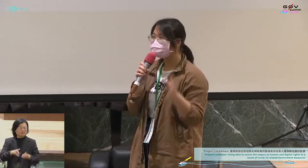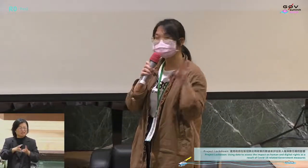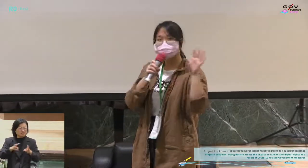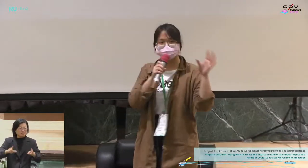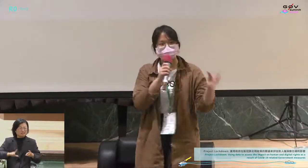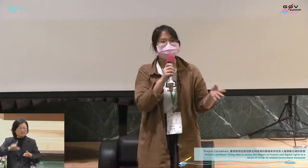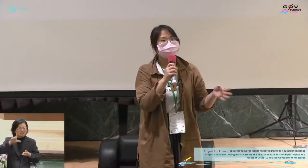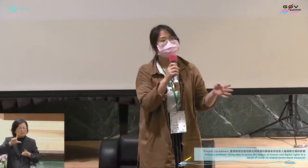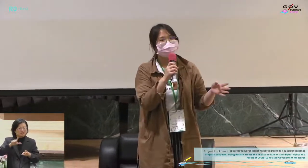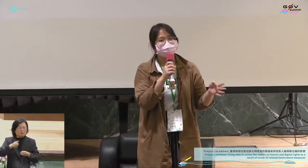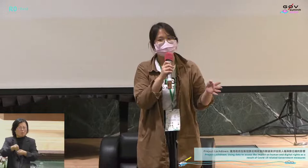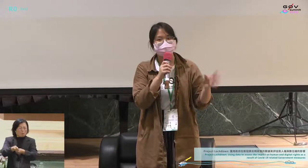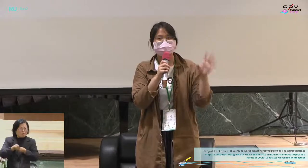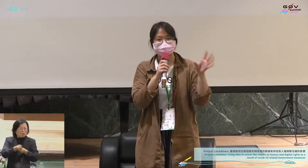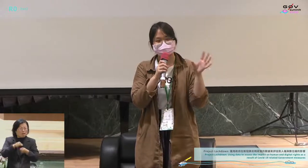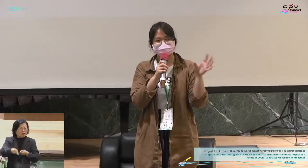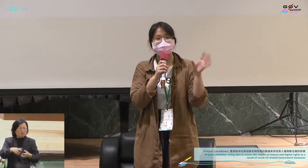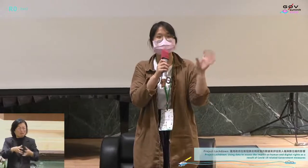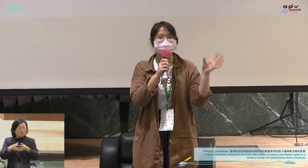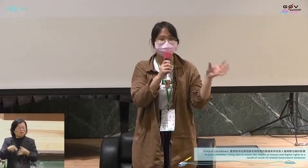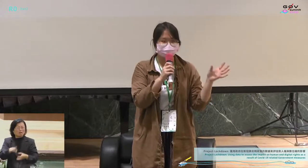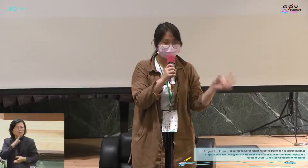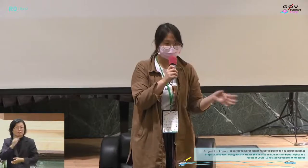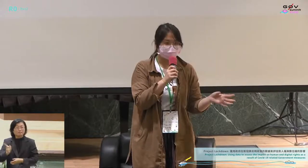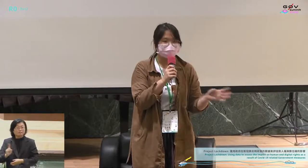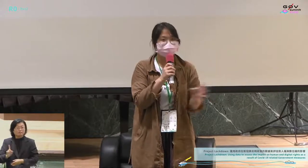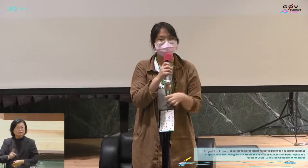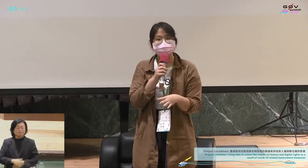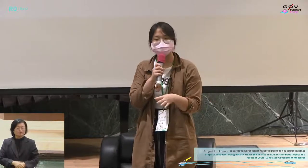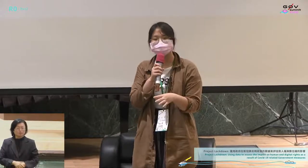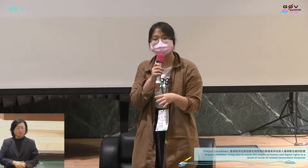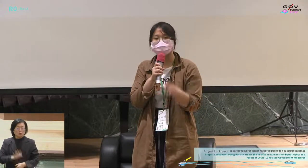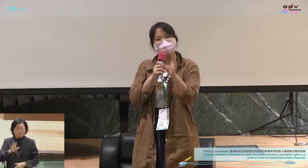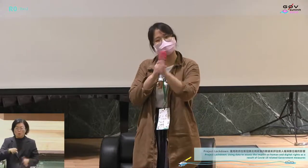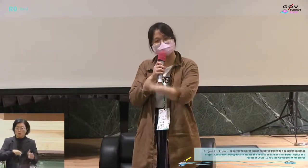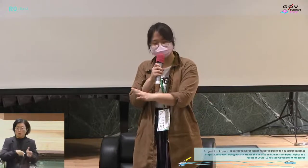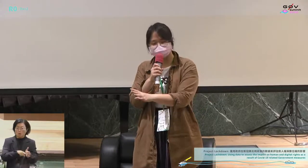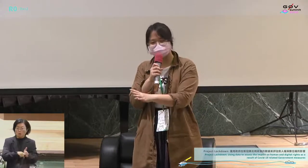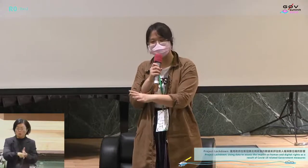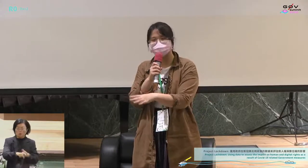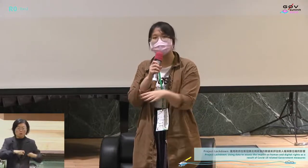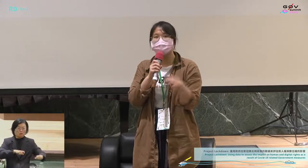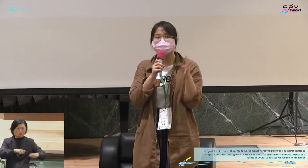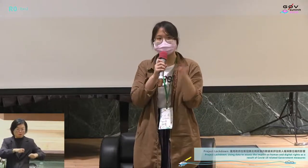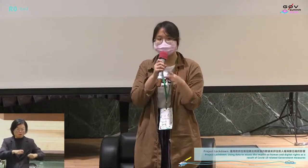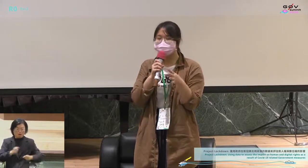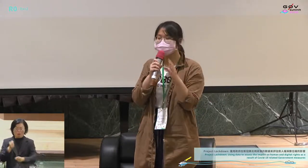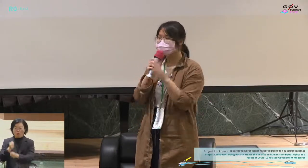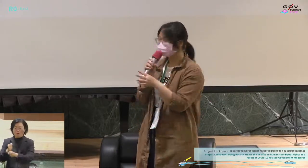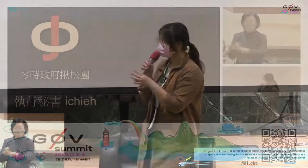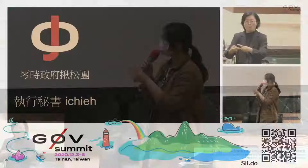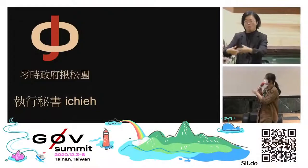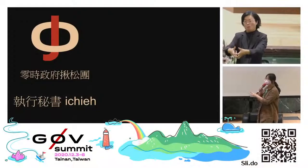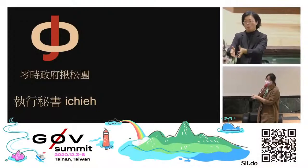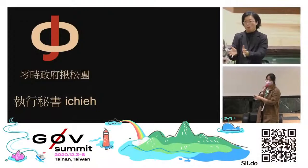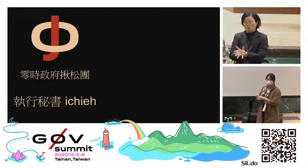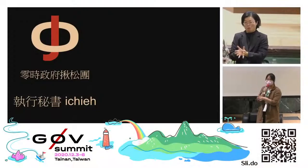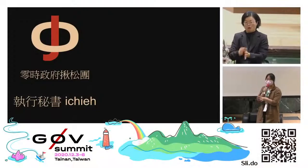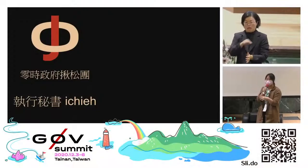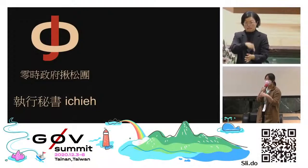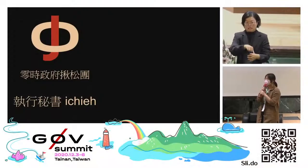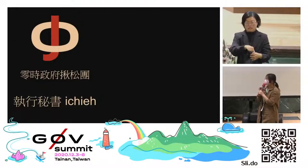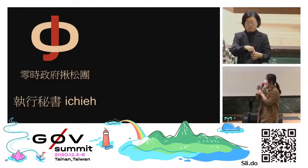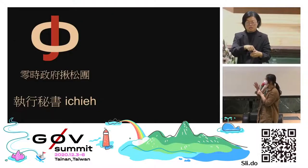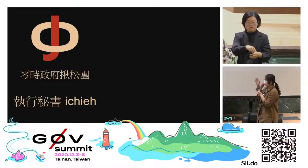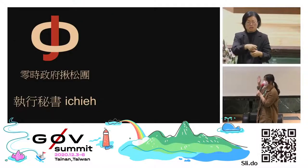是什麼在G0E下面呢其實是有很多的專案跟社群跟工作小組揪鬆團是其中的一個